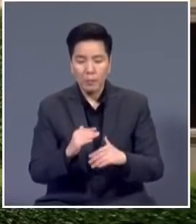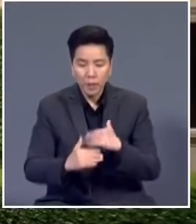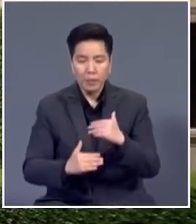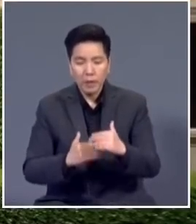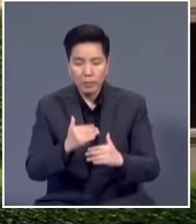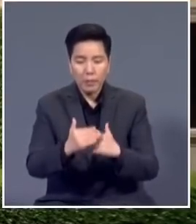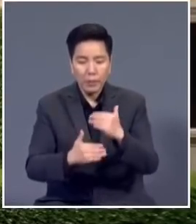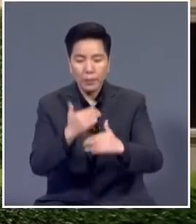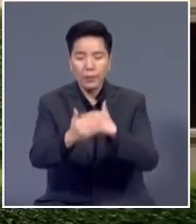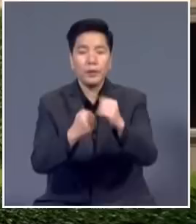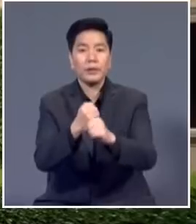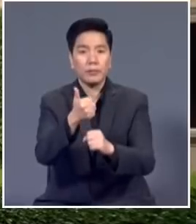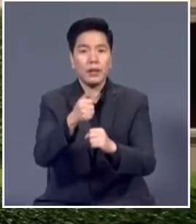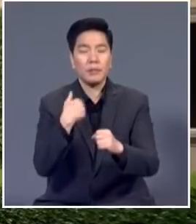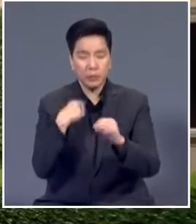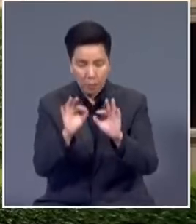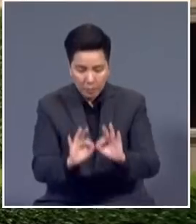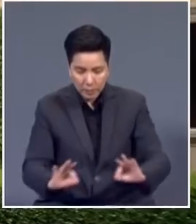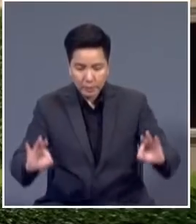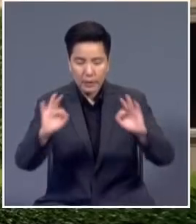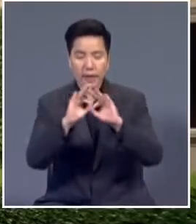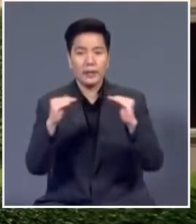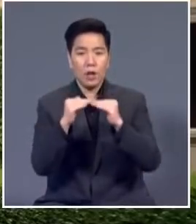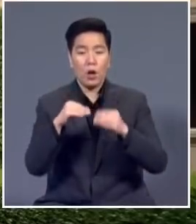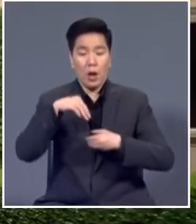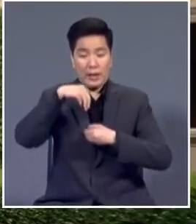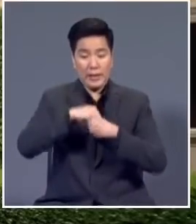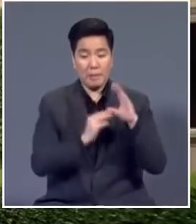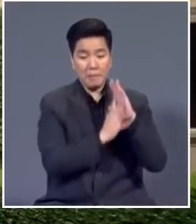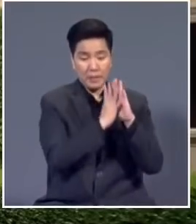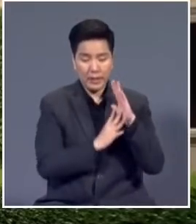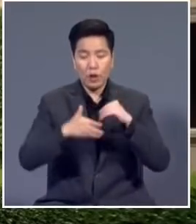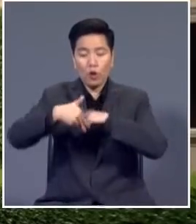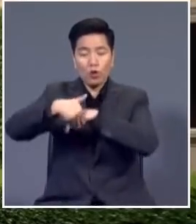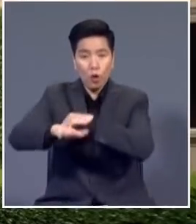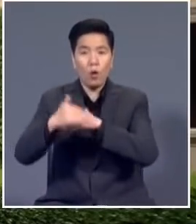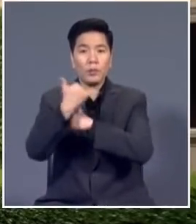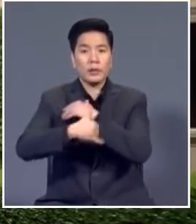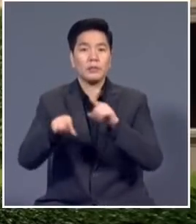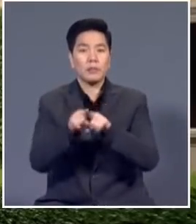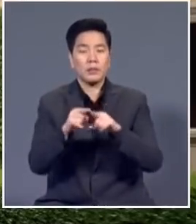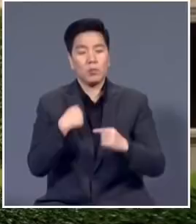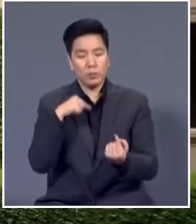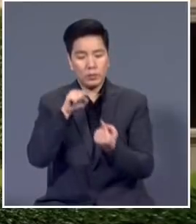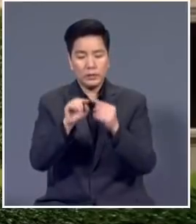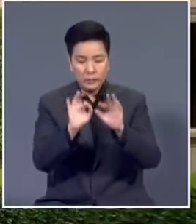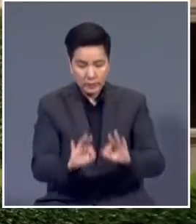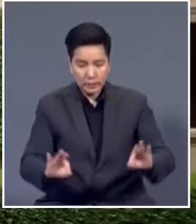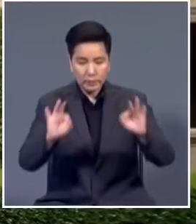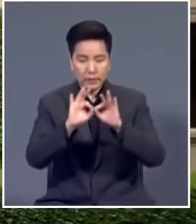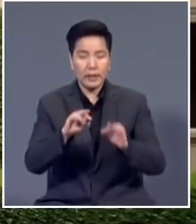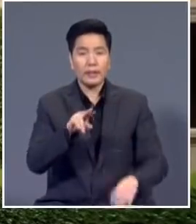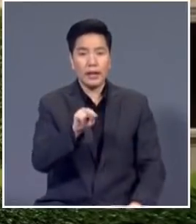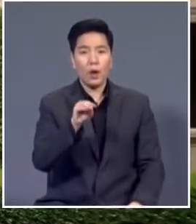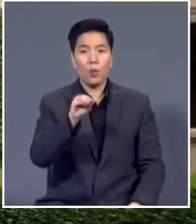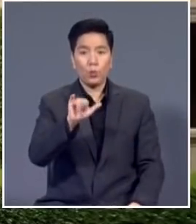ย่างต่อเนื่องนะครับมีความสำคัญเท่าเทียมกันทั้งภายในและภายนอกด้วยเหตุนี้ผมจึงให้ความสำคัญนะครับต่อนโยบายระหว่างประเทศ